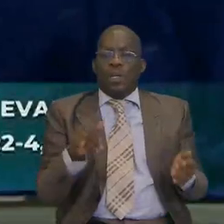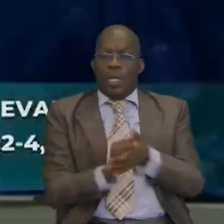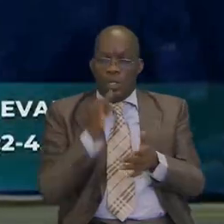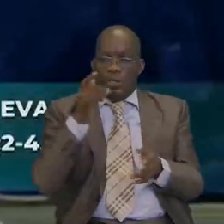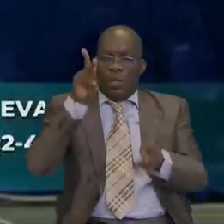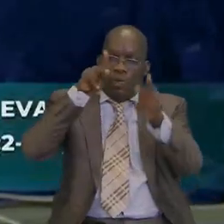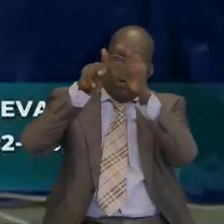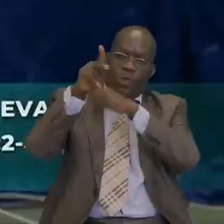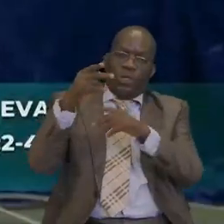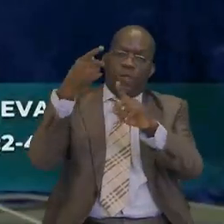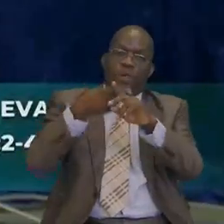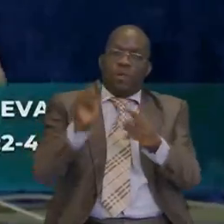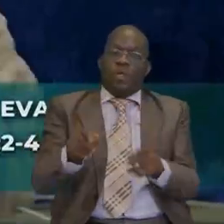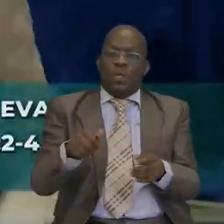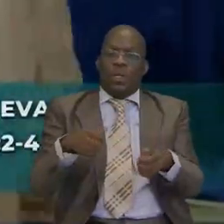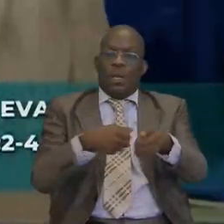Paul.